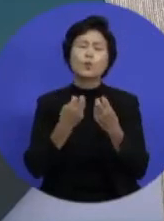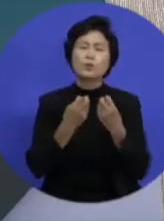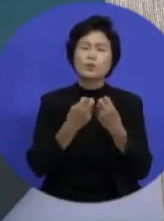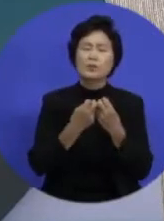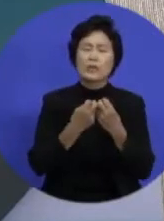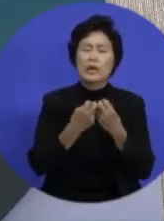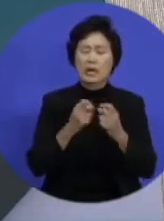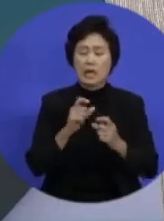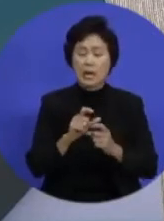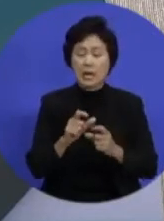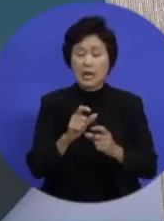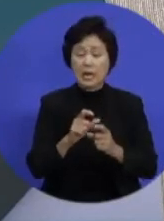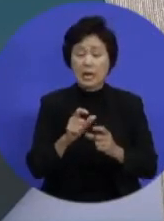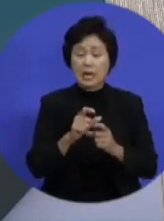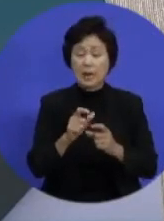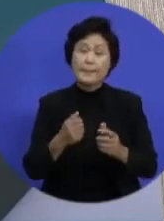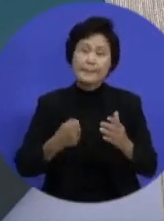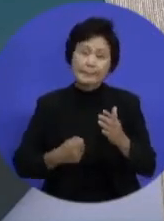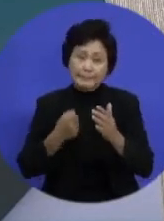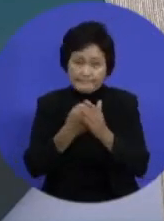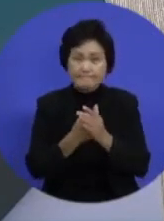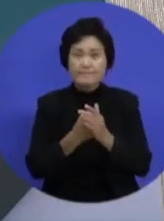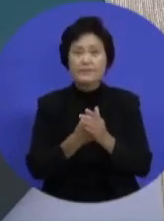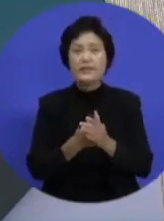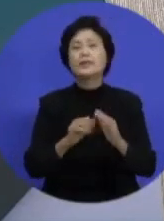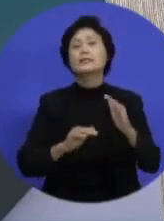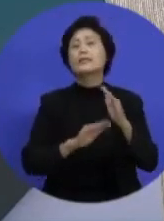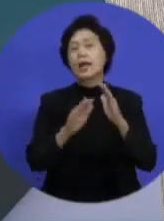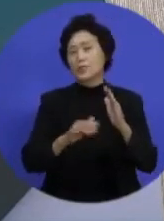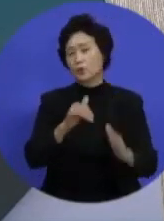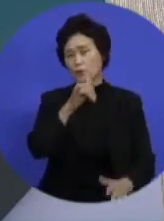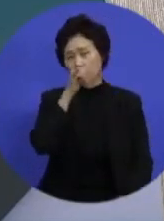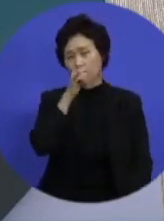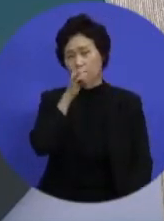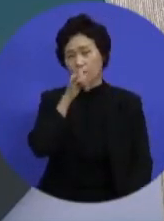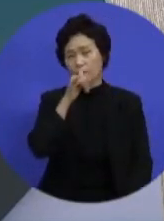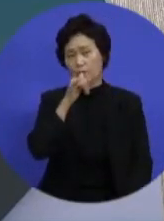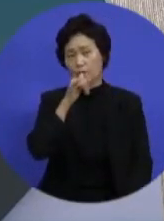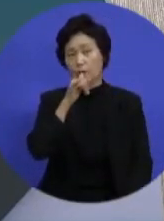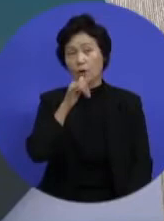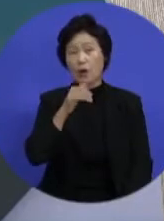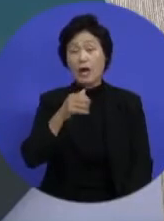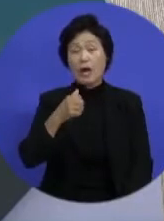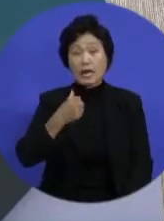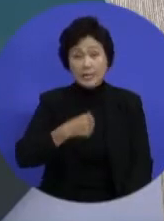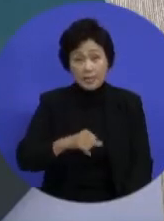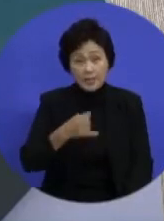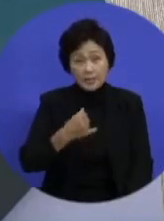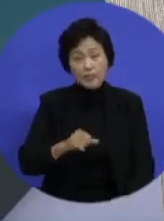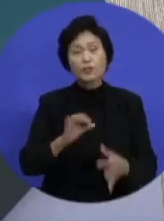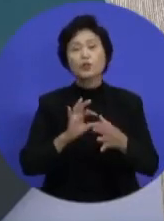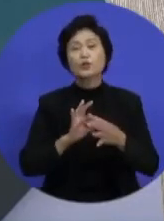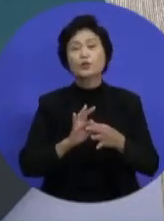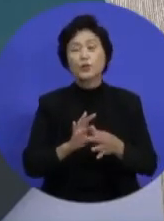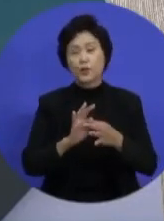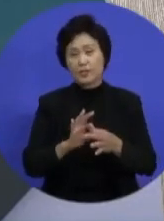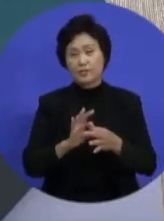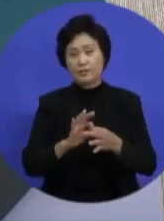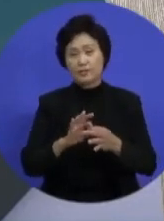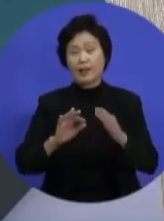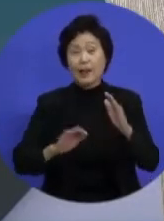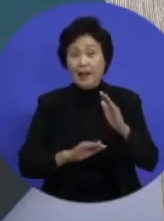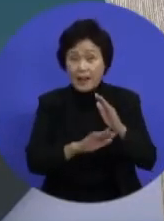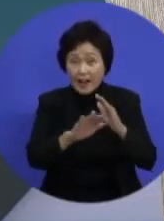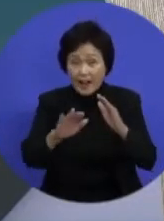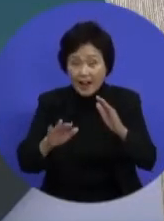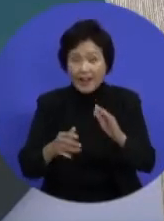또 신중하게 결정하는 가정들도 있거든요. 네네. 그래서 예. 그러면은 이제 그 아이를 통해서 또 그 가정이